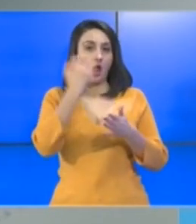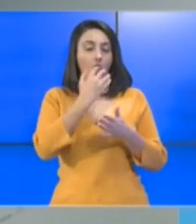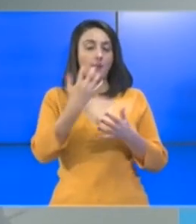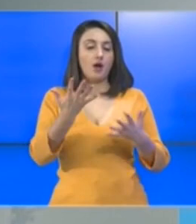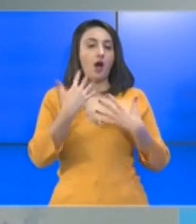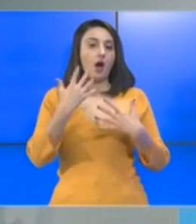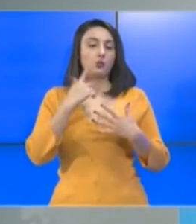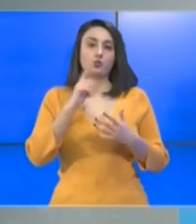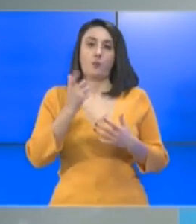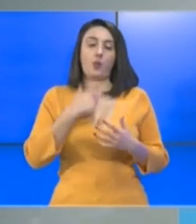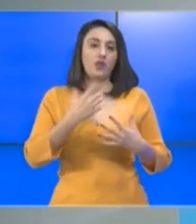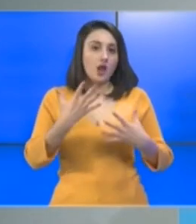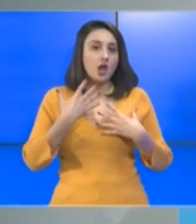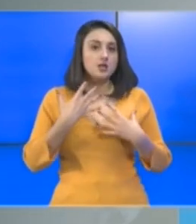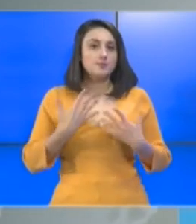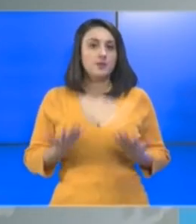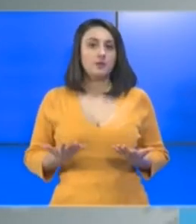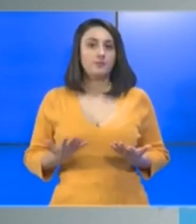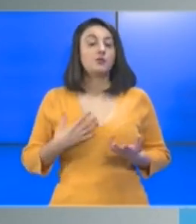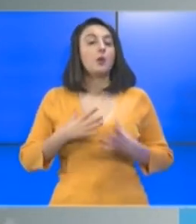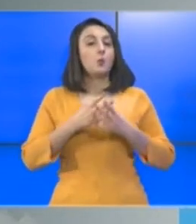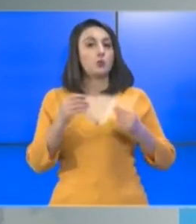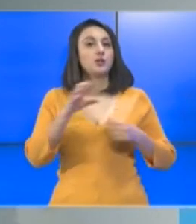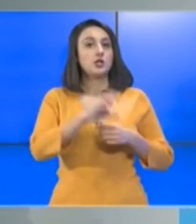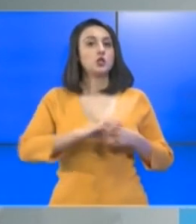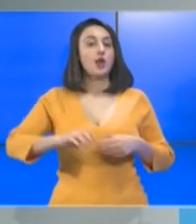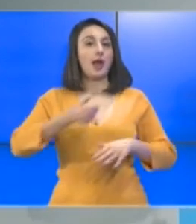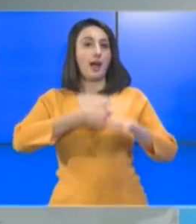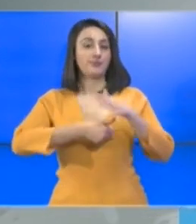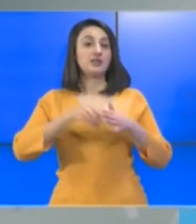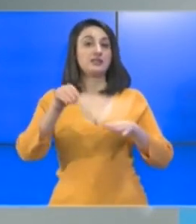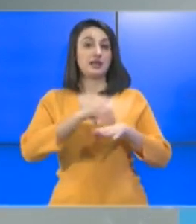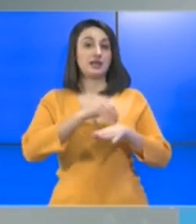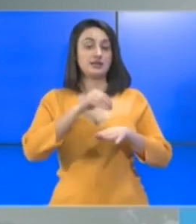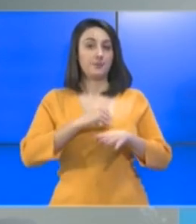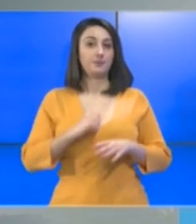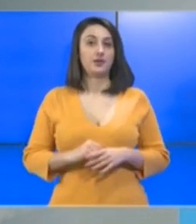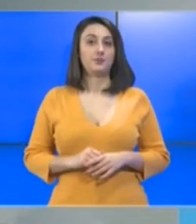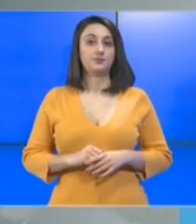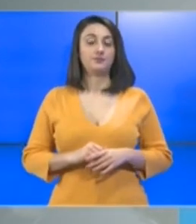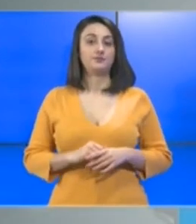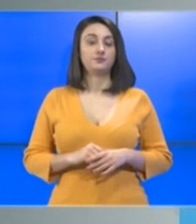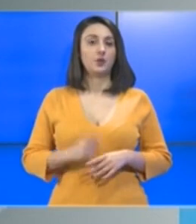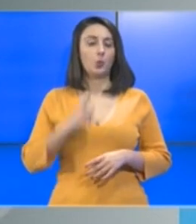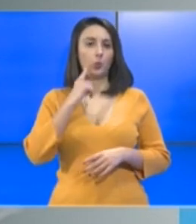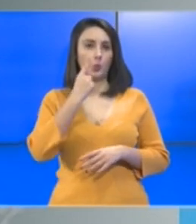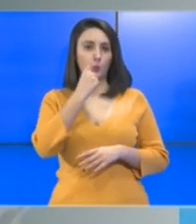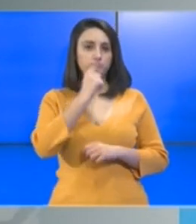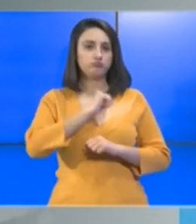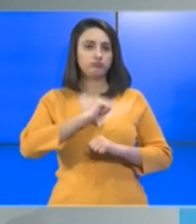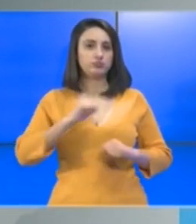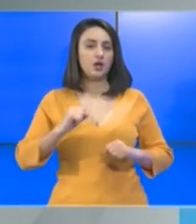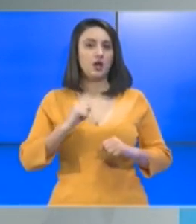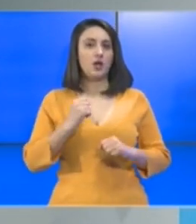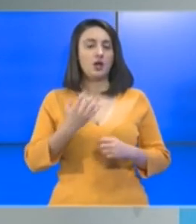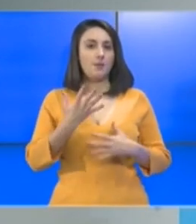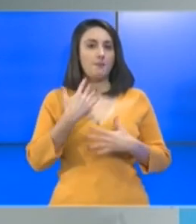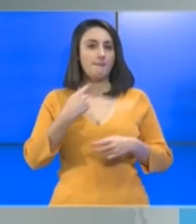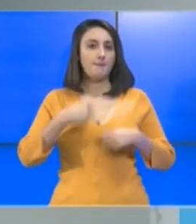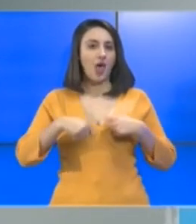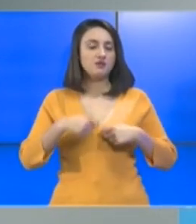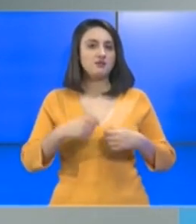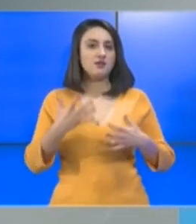este irrespirabil. În foarte multe zone ale capitalei se simte, potrivit relatărilor, un puternic miros de cauciuc sau de